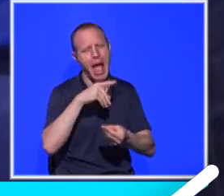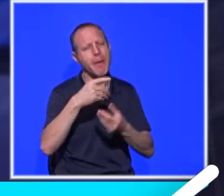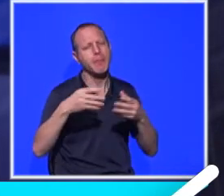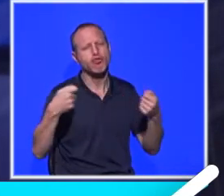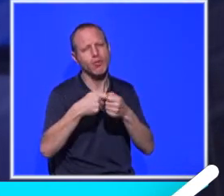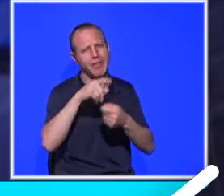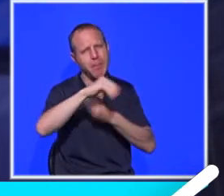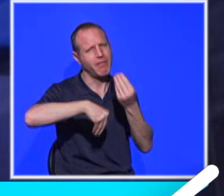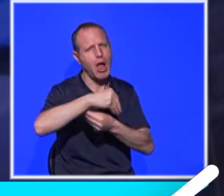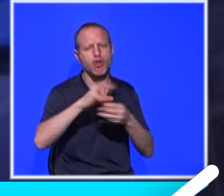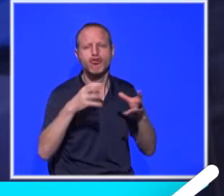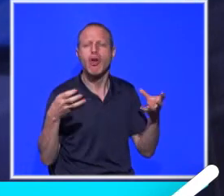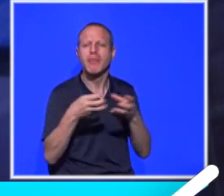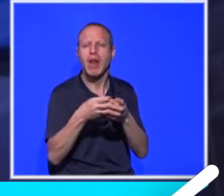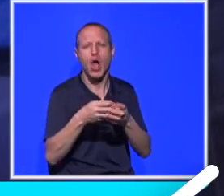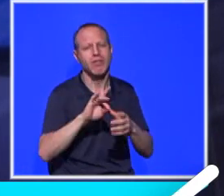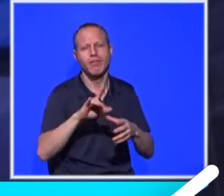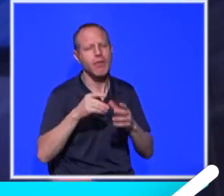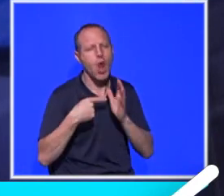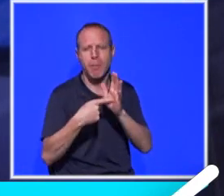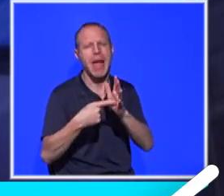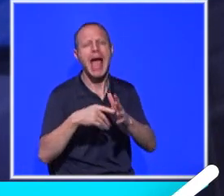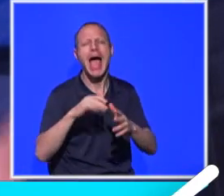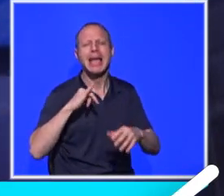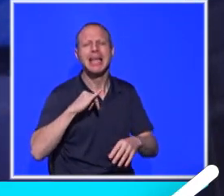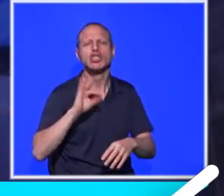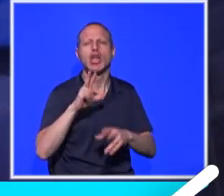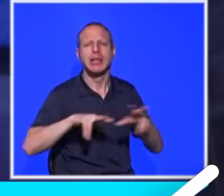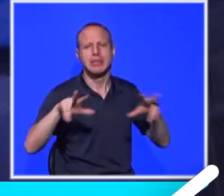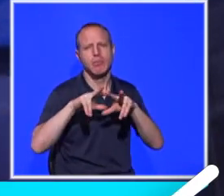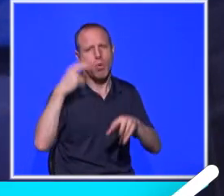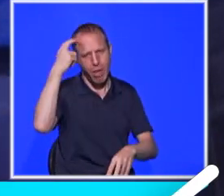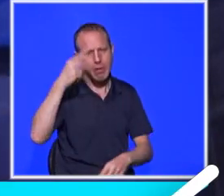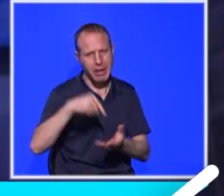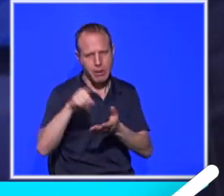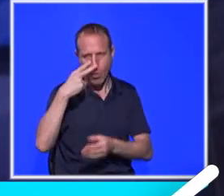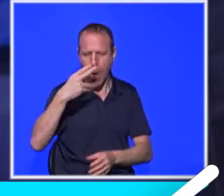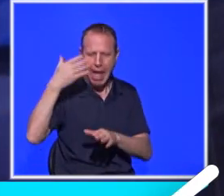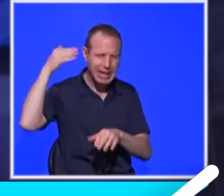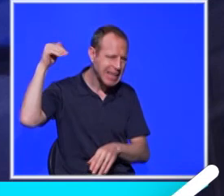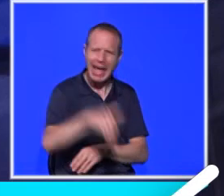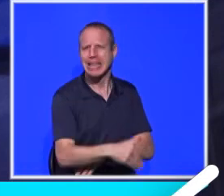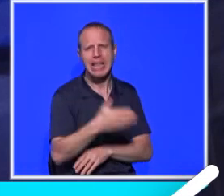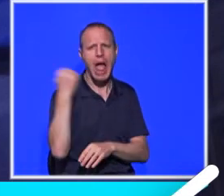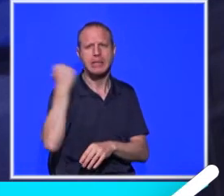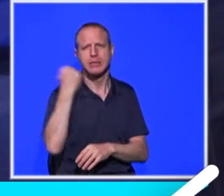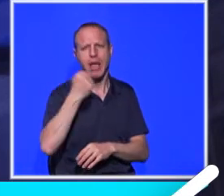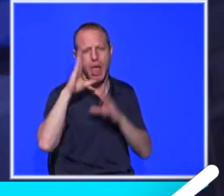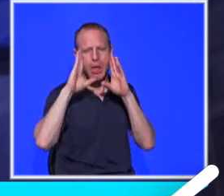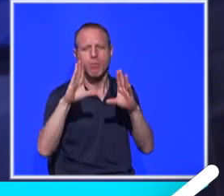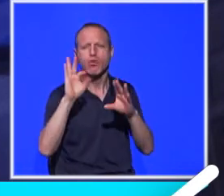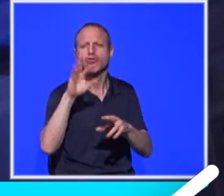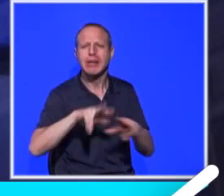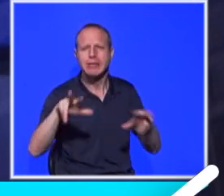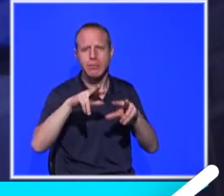ולא מייצגת את האינטרס של כלל הציבור הערבי. ובגלל זה את רואה את הירידה מאוד מאוד חדה. האמון של הציבור הערבי